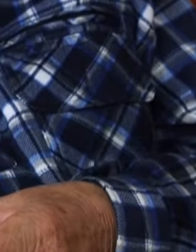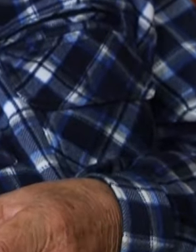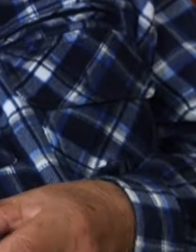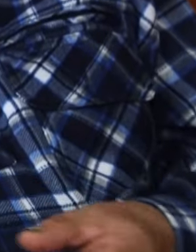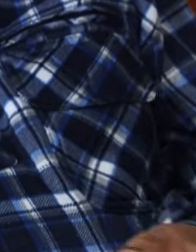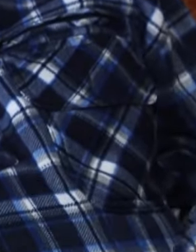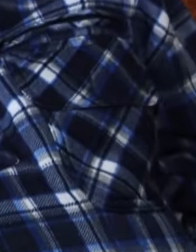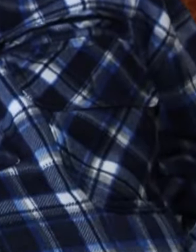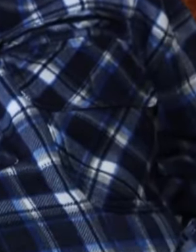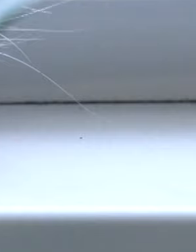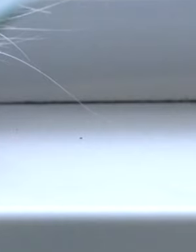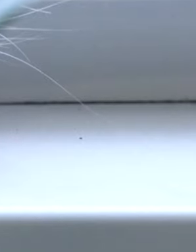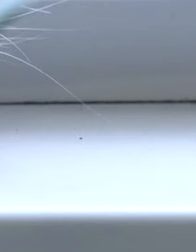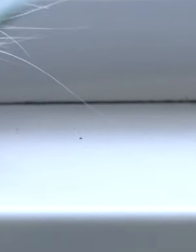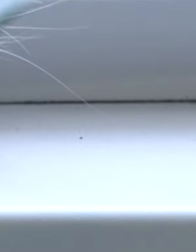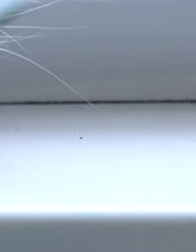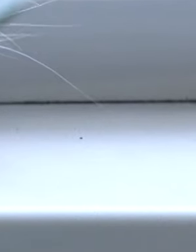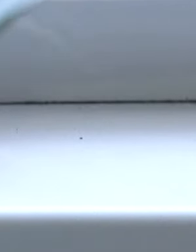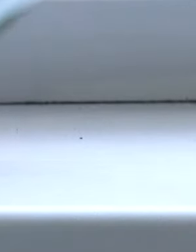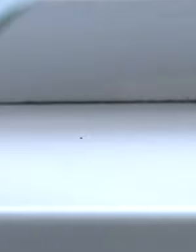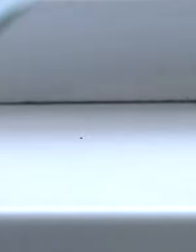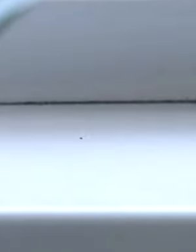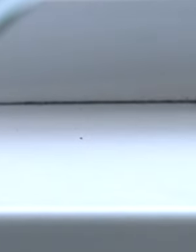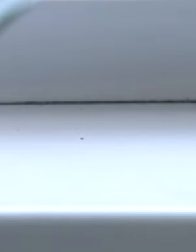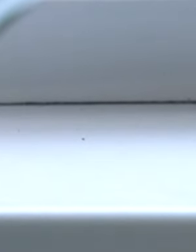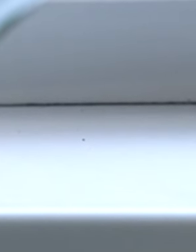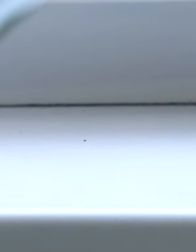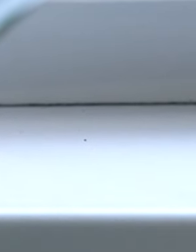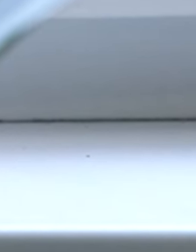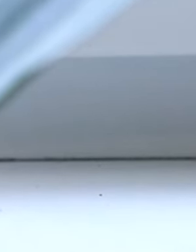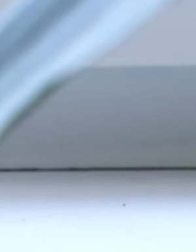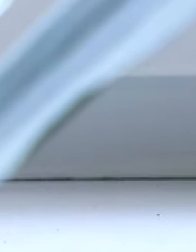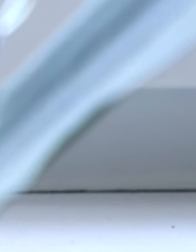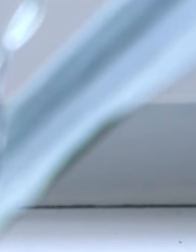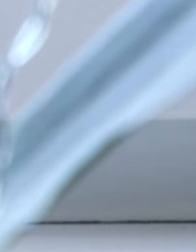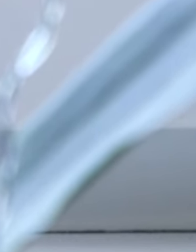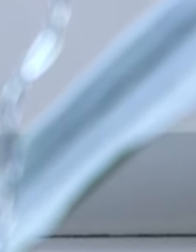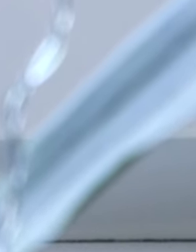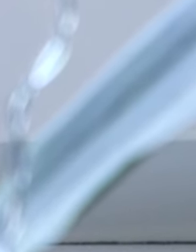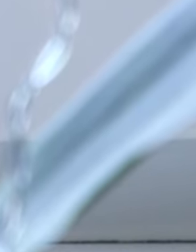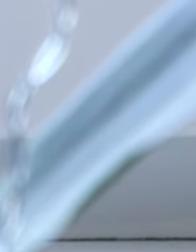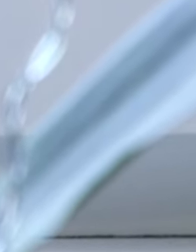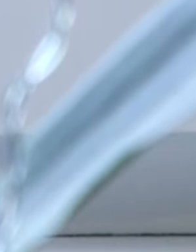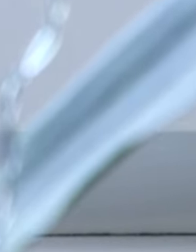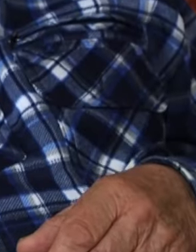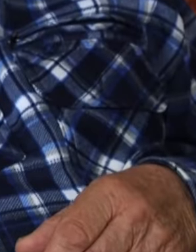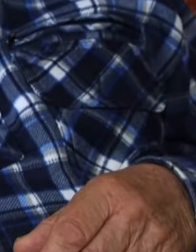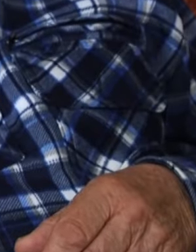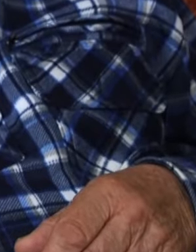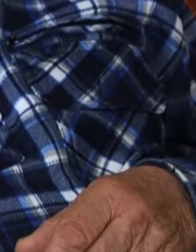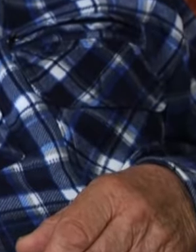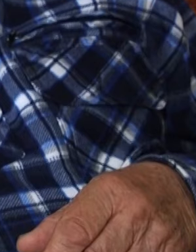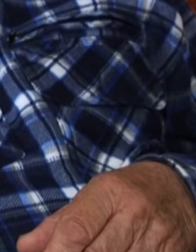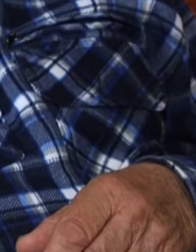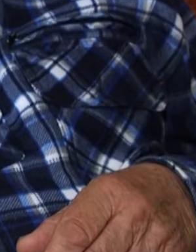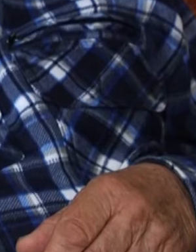хорошо. Вот так и вышло. Криков никаких не было, руганий нет. Мы детей воспитали